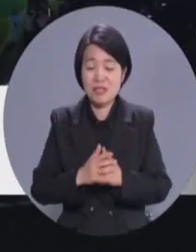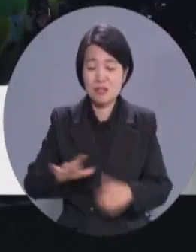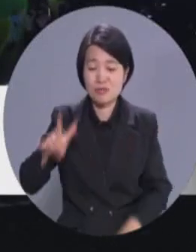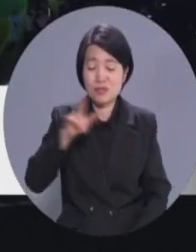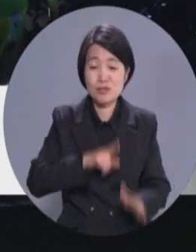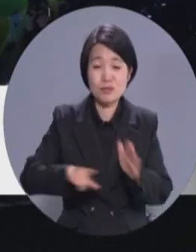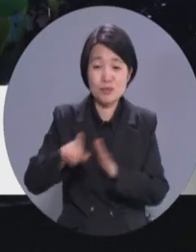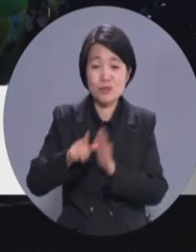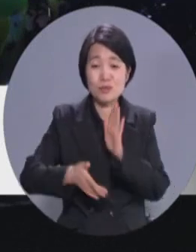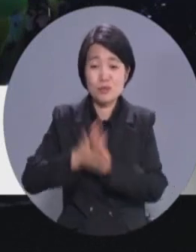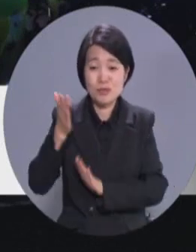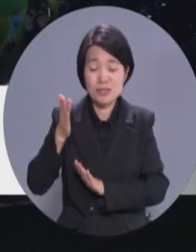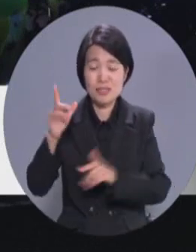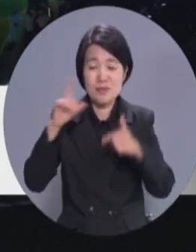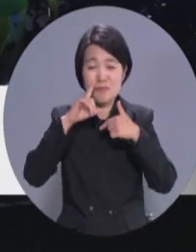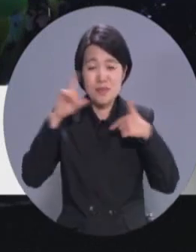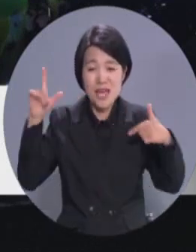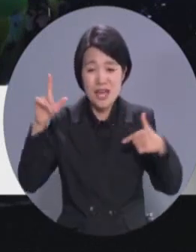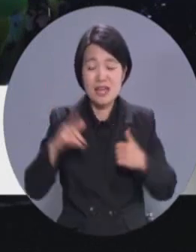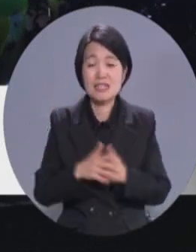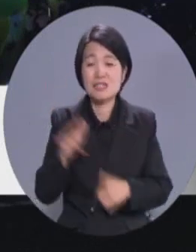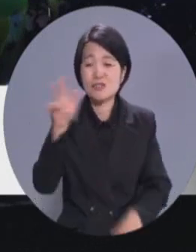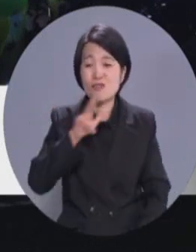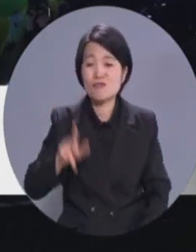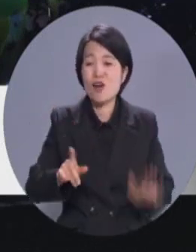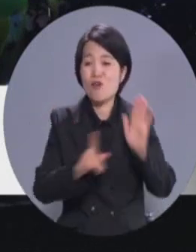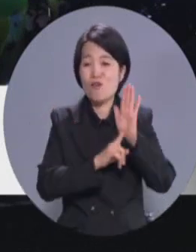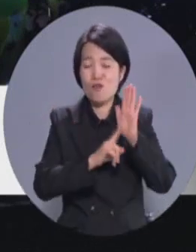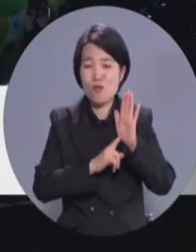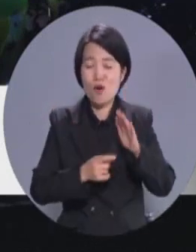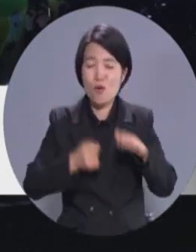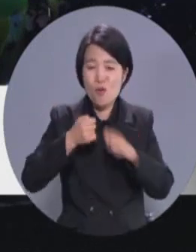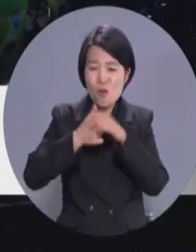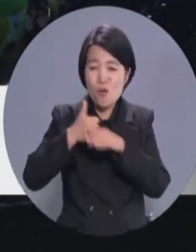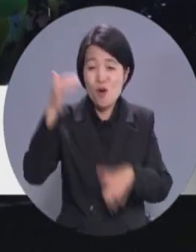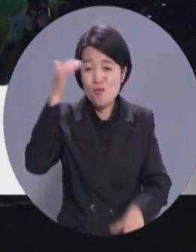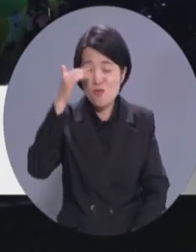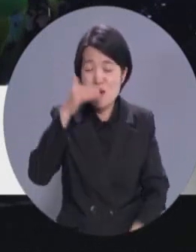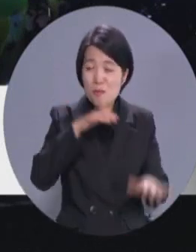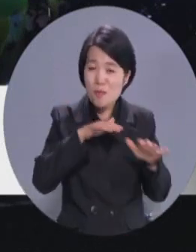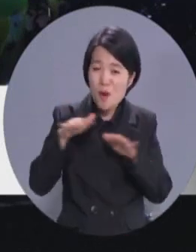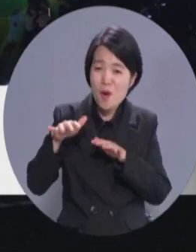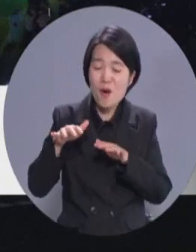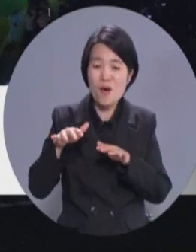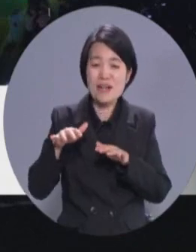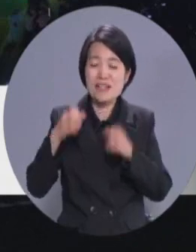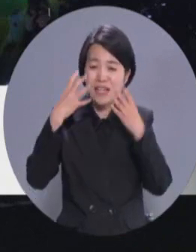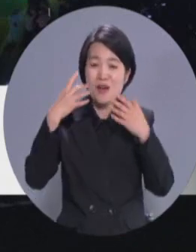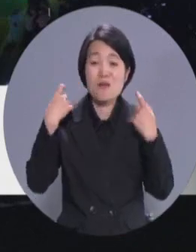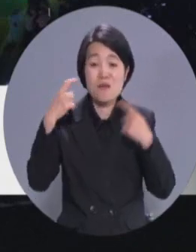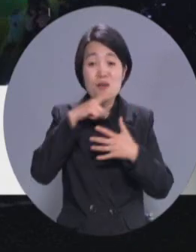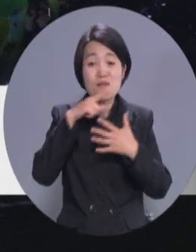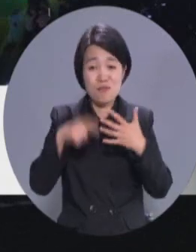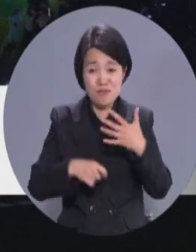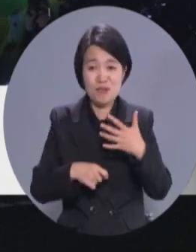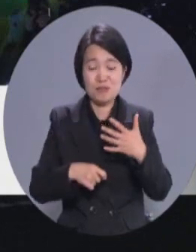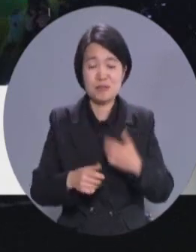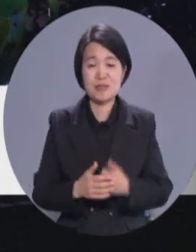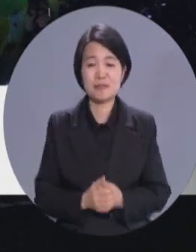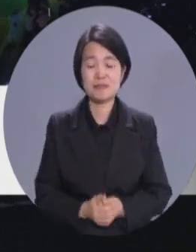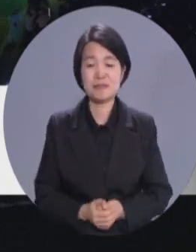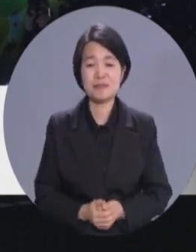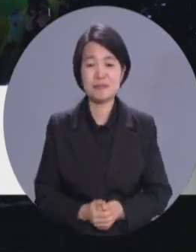선도 도시의 위상을 전국에 알렸고 이색적인 볼거리로 인기를 끌면서 새로운 관광 상품으로 자리매김했습니다